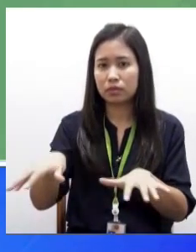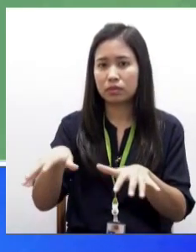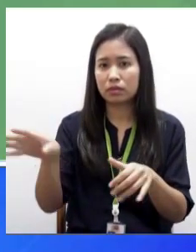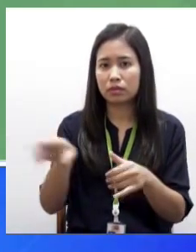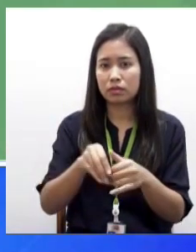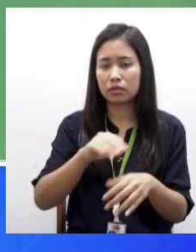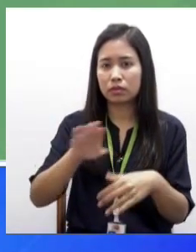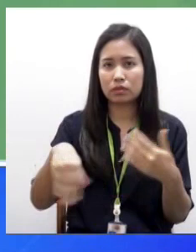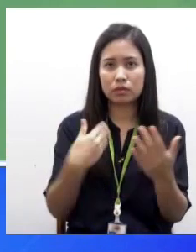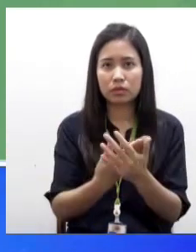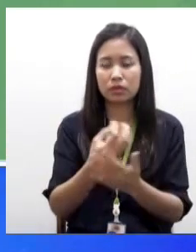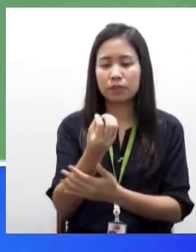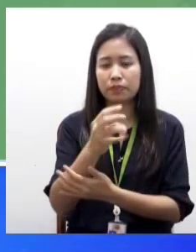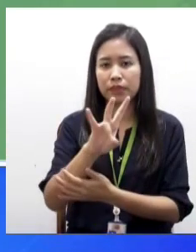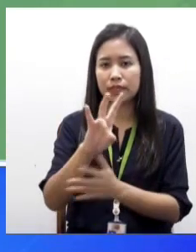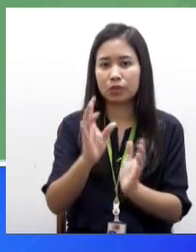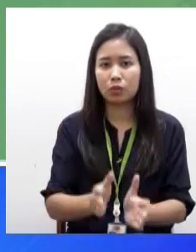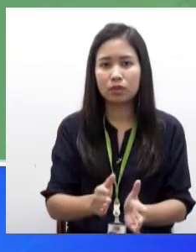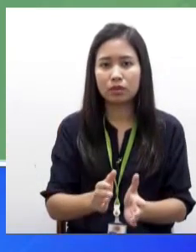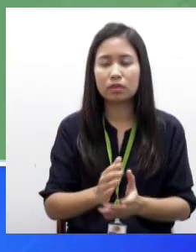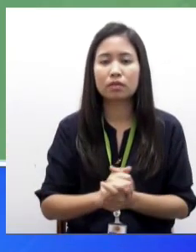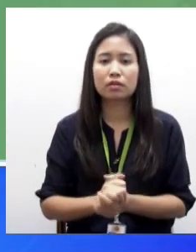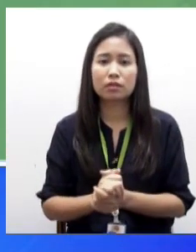เป็นนักเรียนหนึ่งนะครับรวมแล้วผู้ที่มีผลกระทบในส่วนของโกวิทในทีมของสพฐนี่อ่าตั้งแต่แพร่กระจายเชื้อมามีต้องสร้างสิ้นจำนวน17คนนะครับส่วนคนที่ต้องกลับตัวอยู่นะ